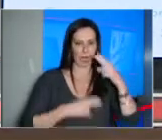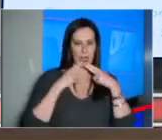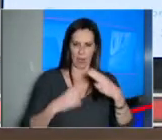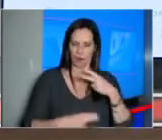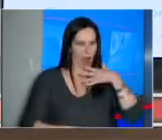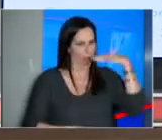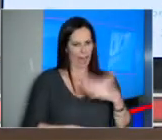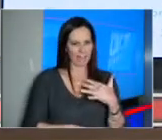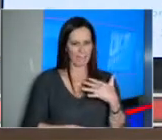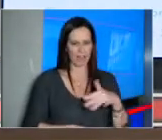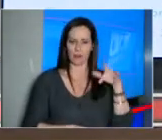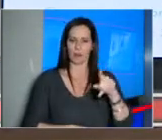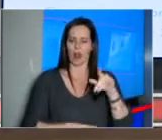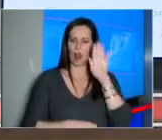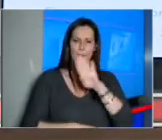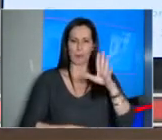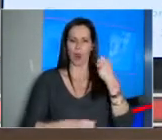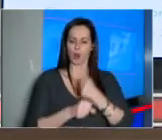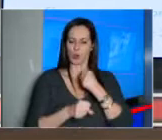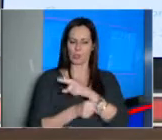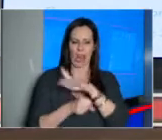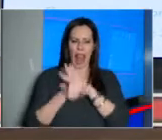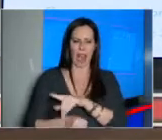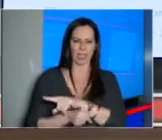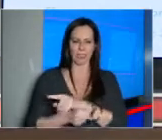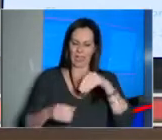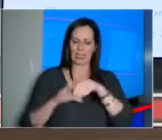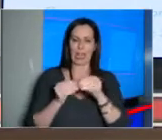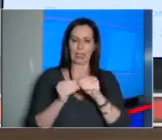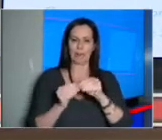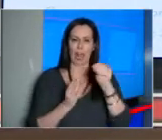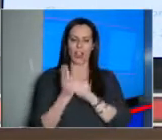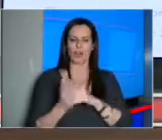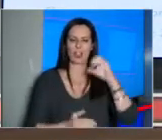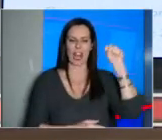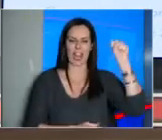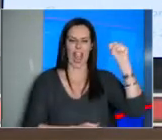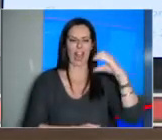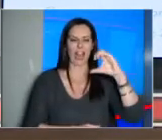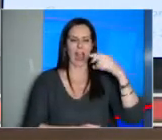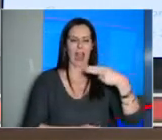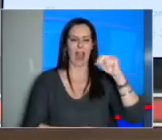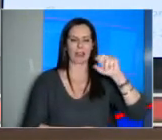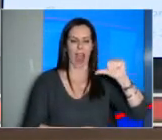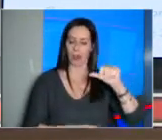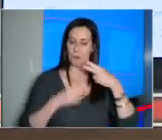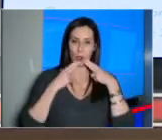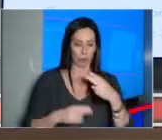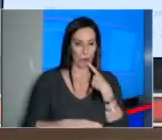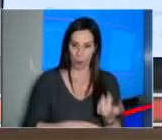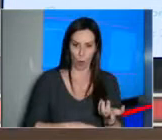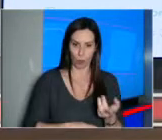בצורה חריפה ביותר ללחץ של ראש הממשלה על הבית היהודי להתאחד עם הרשימה הכהניסטית, עוצמה יהודית. בתגובה הם